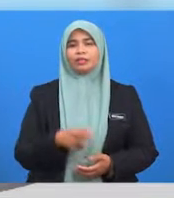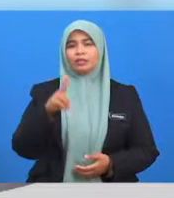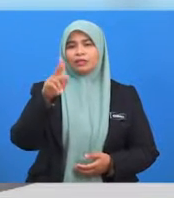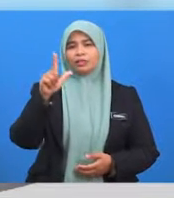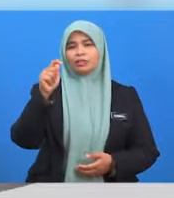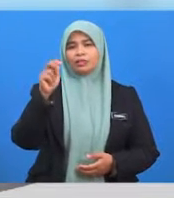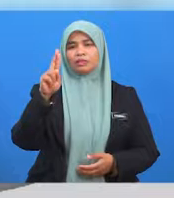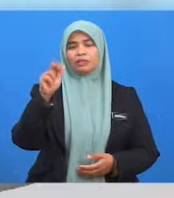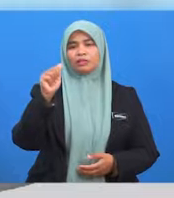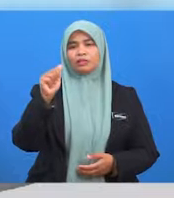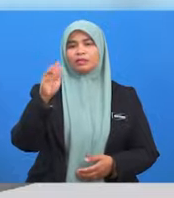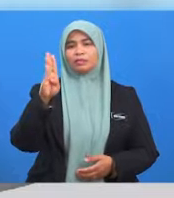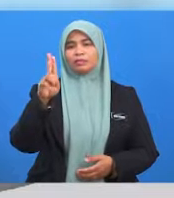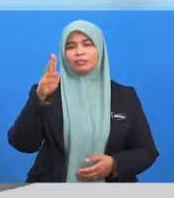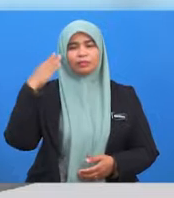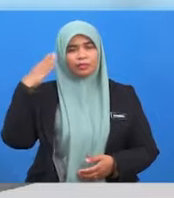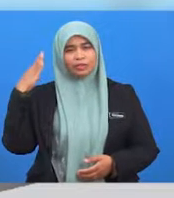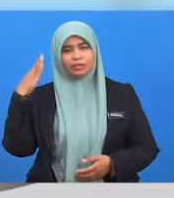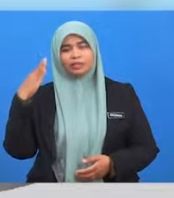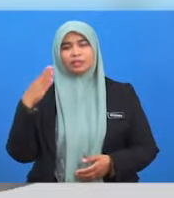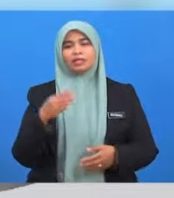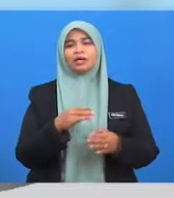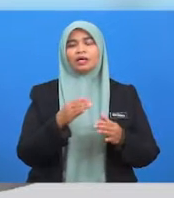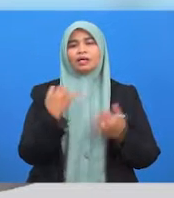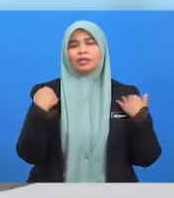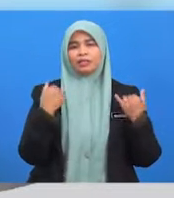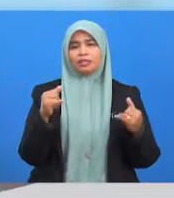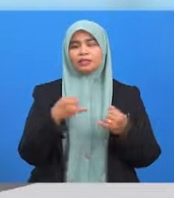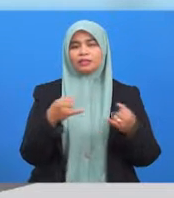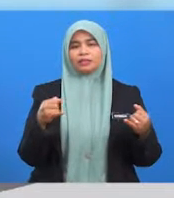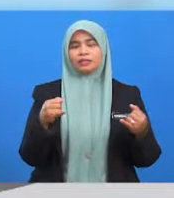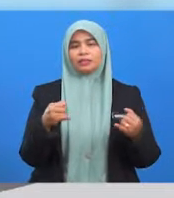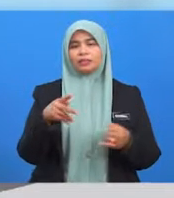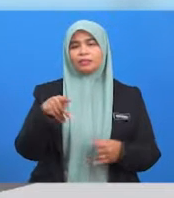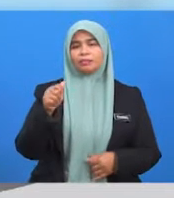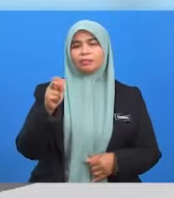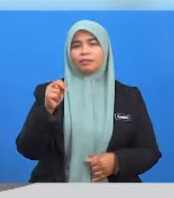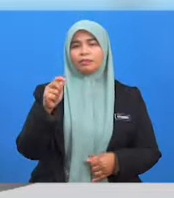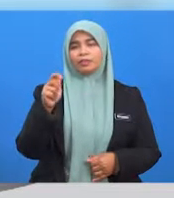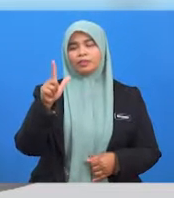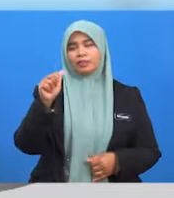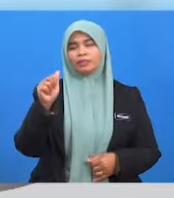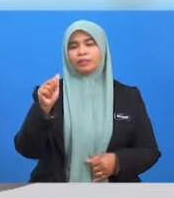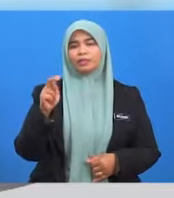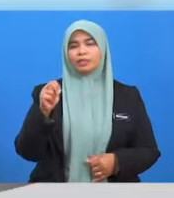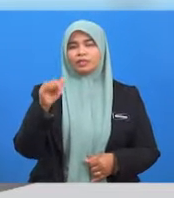Ultrabunyi juga adalah sejenis pantulan ultrasonik yang menggunakan gelombang